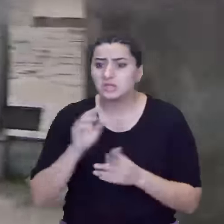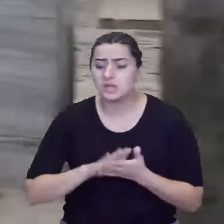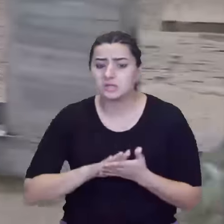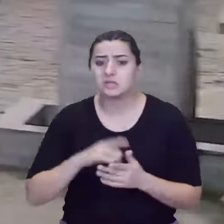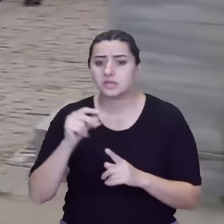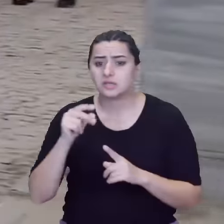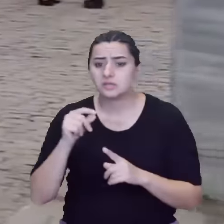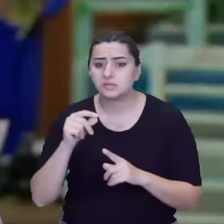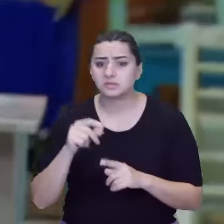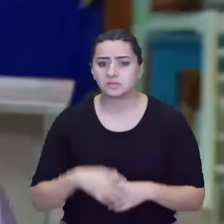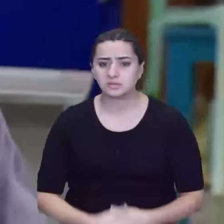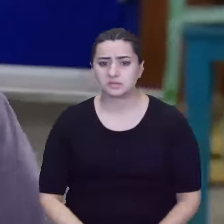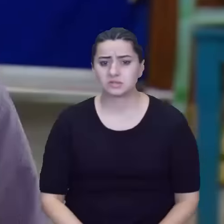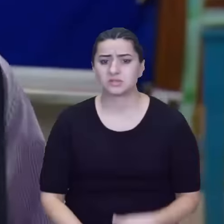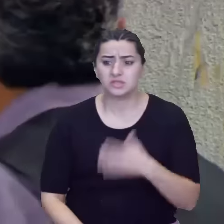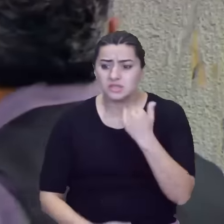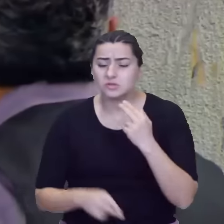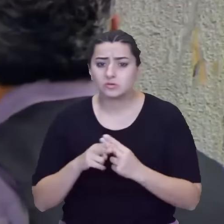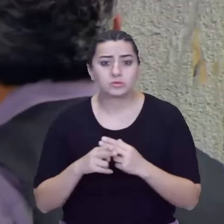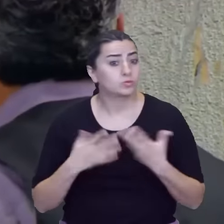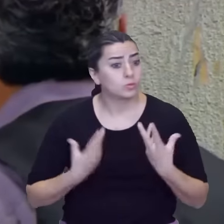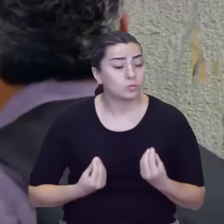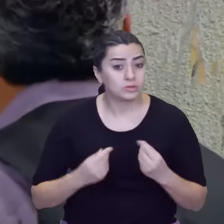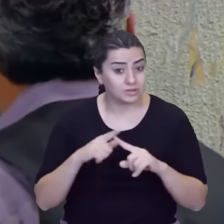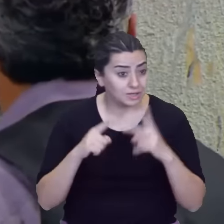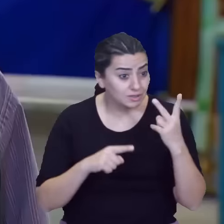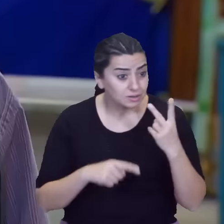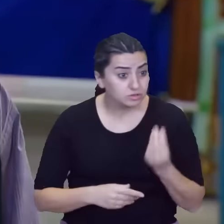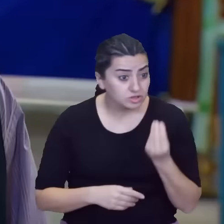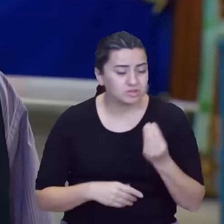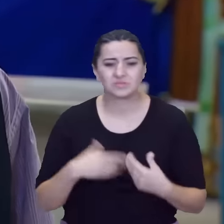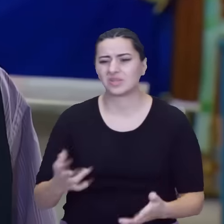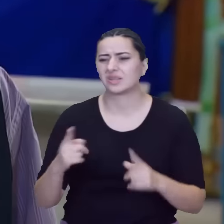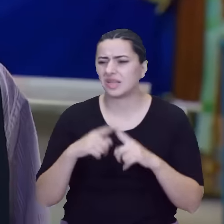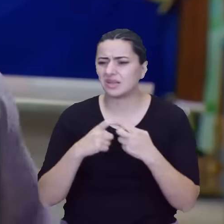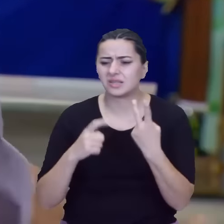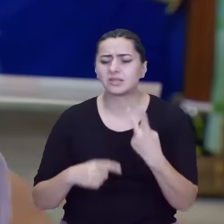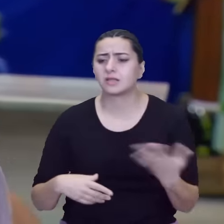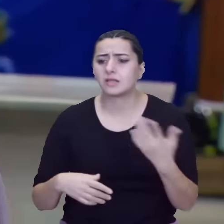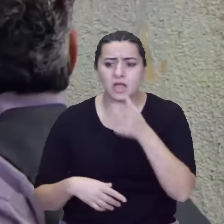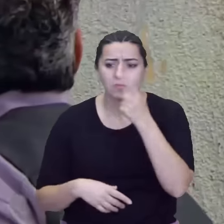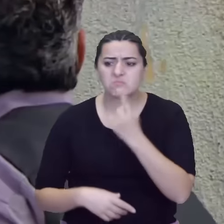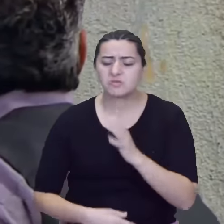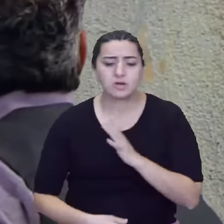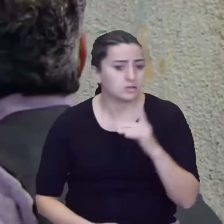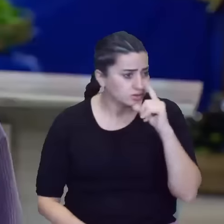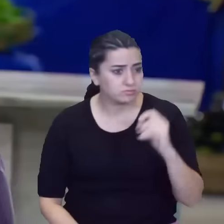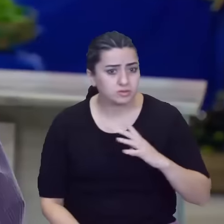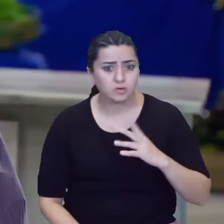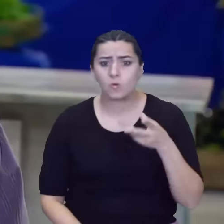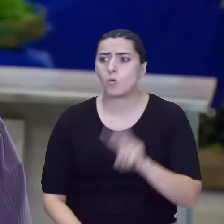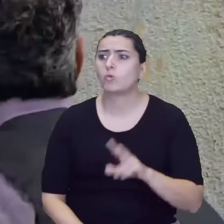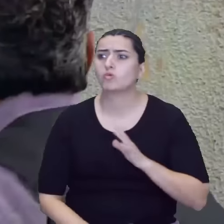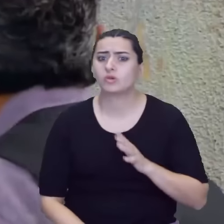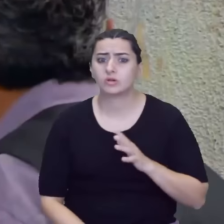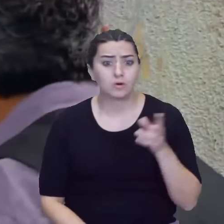Yesin. İdris Bileder. Yetiş. Ne oldu? TRT 2'yi mi çekti Mesut? Ne TRT 2'si be? Kahvede biri var. Kim var? Ölü var,